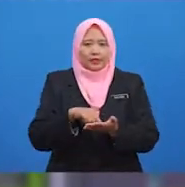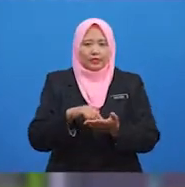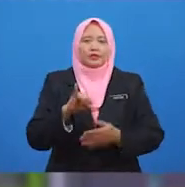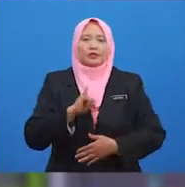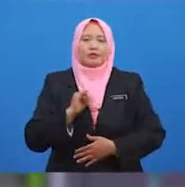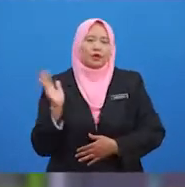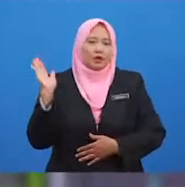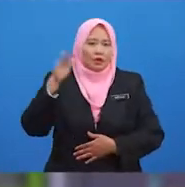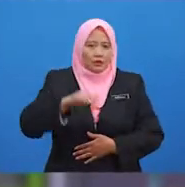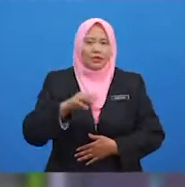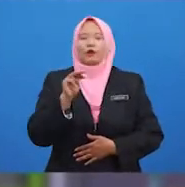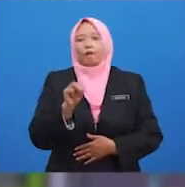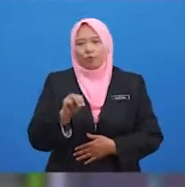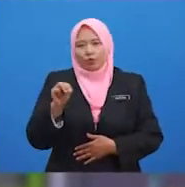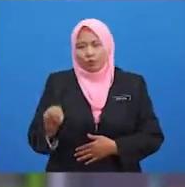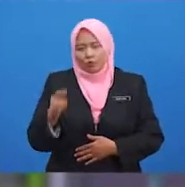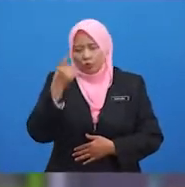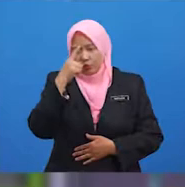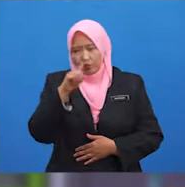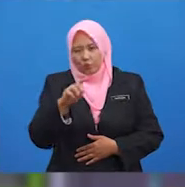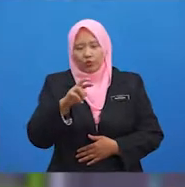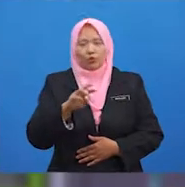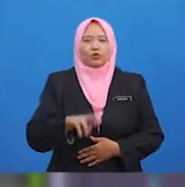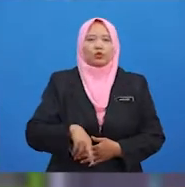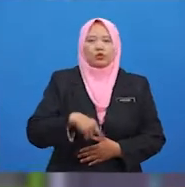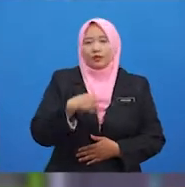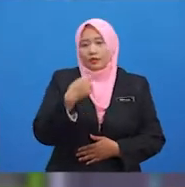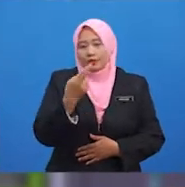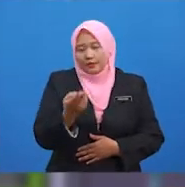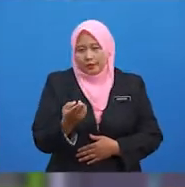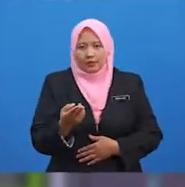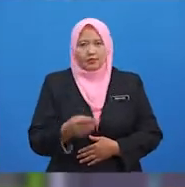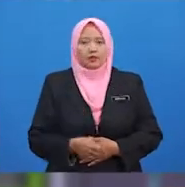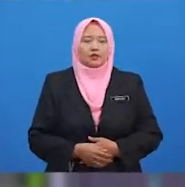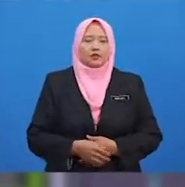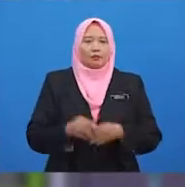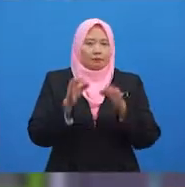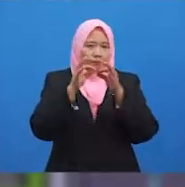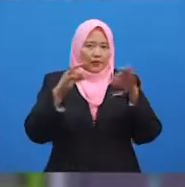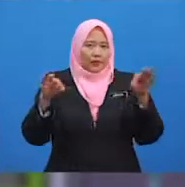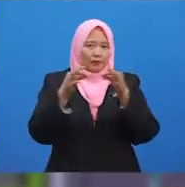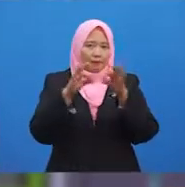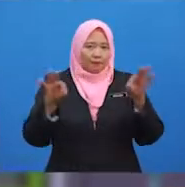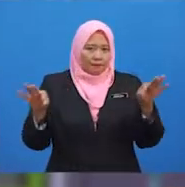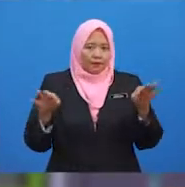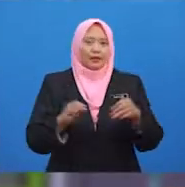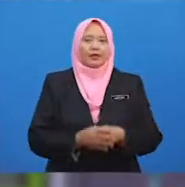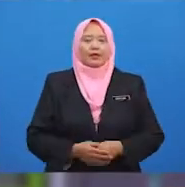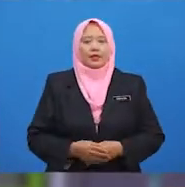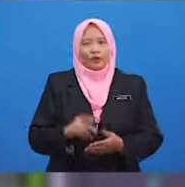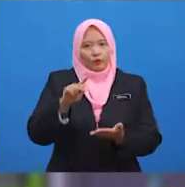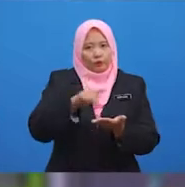mengajak murid-murid untuk menghayati bait-bait puisi dalam buku antologi Ku Ingin Berterima